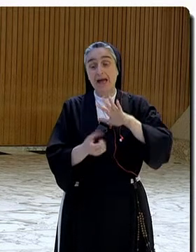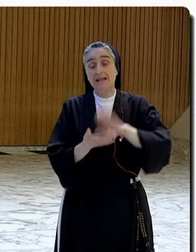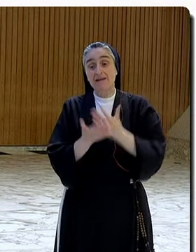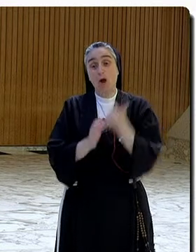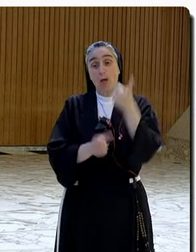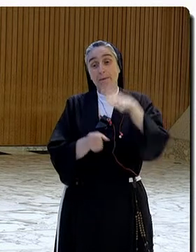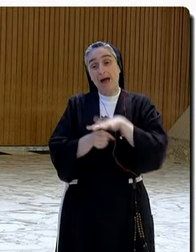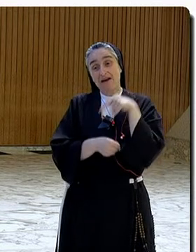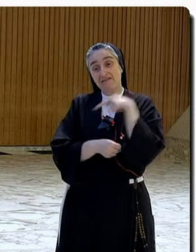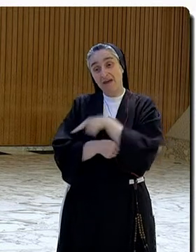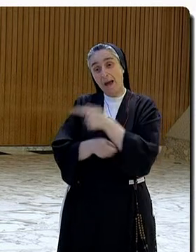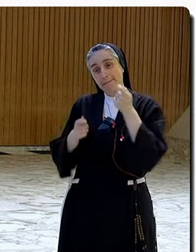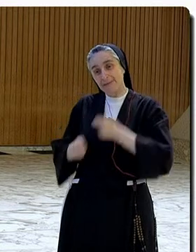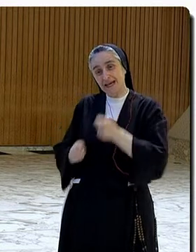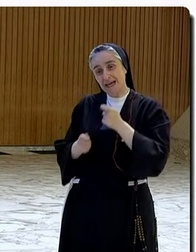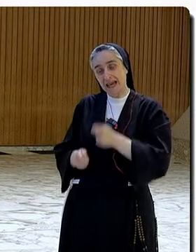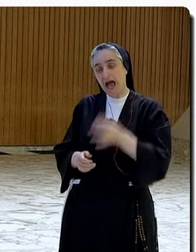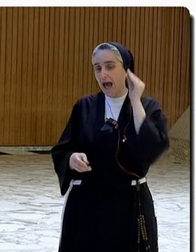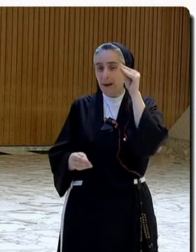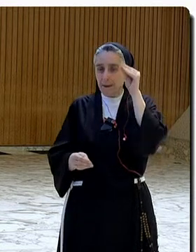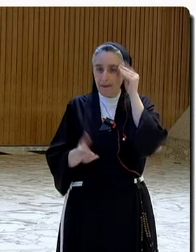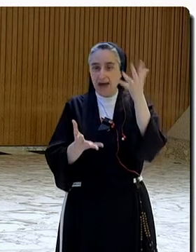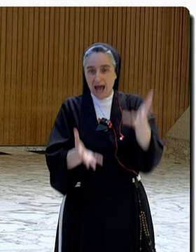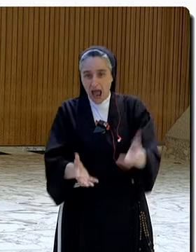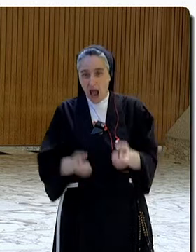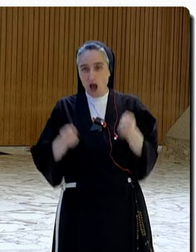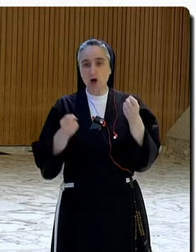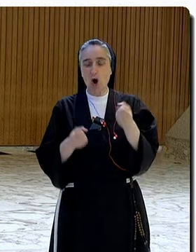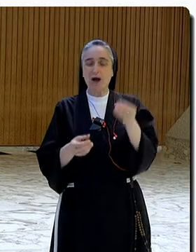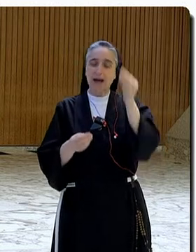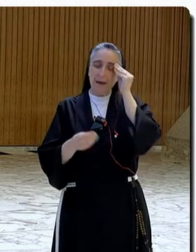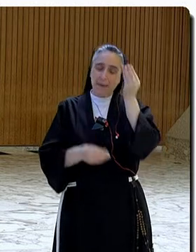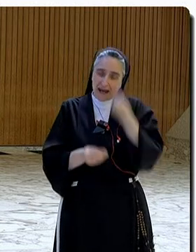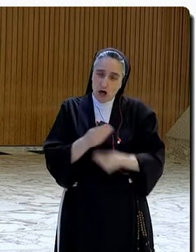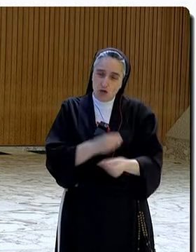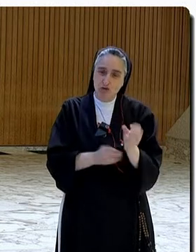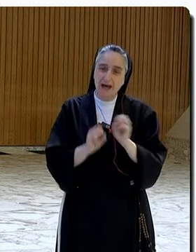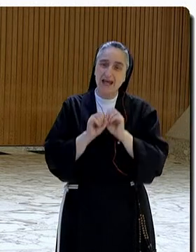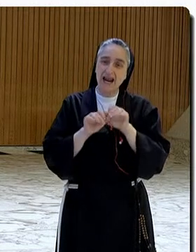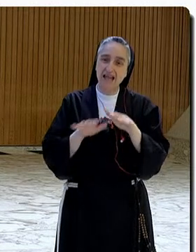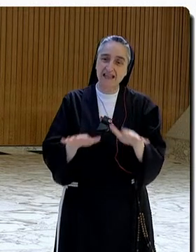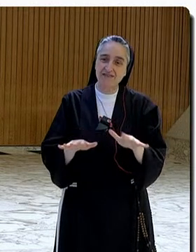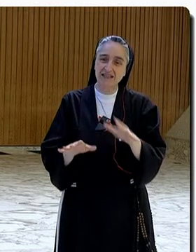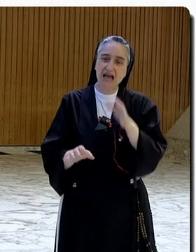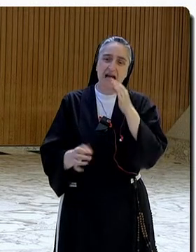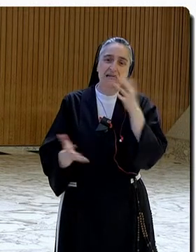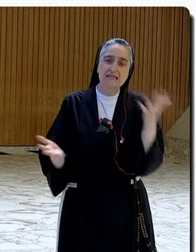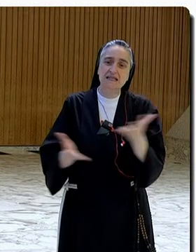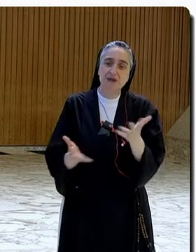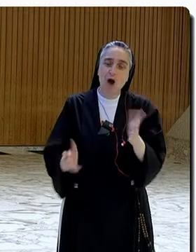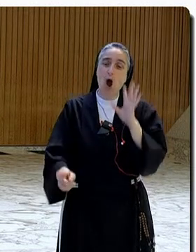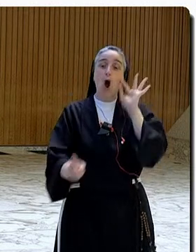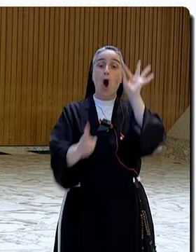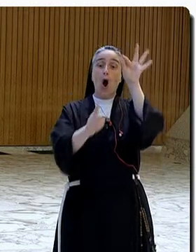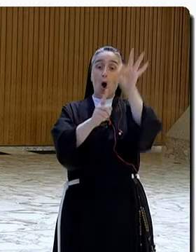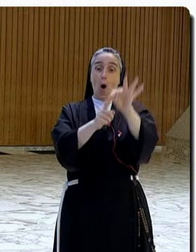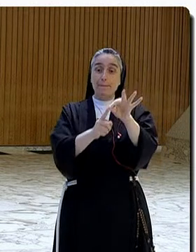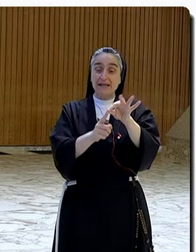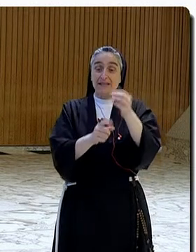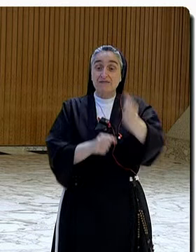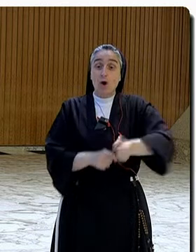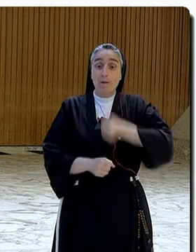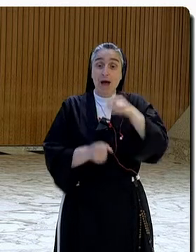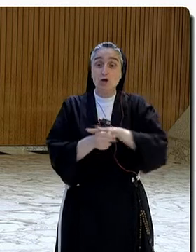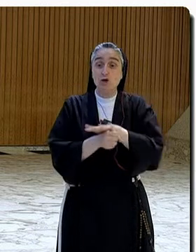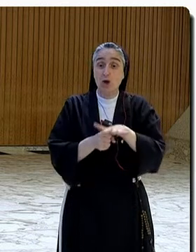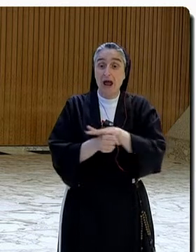questa attitudine delle famiglie all'accoglienza e alla generatività. In altre parole, lo scopo finale di una pastorale